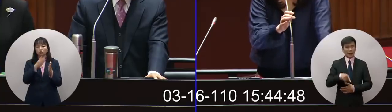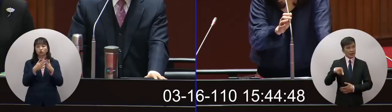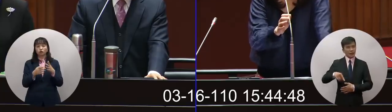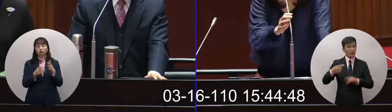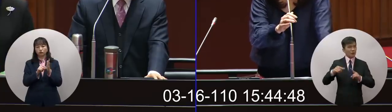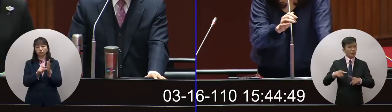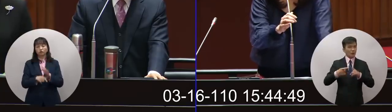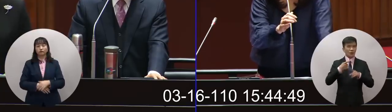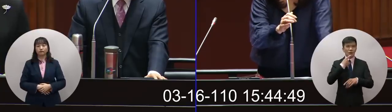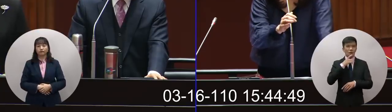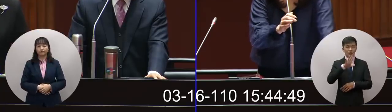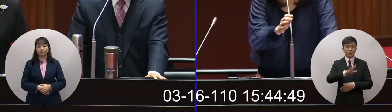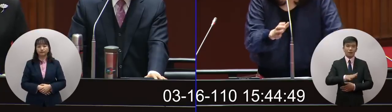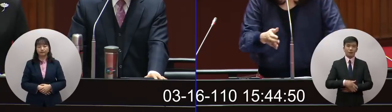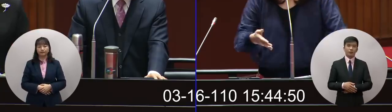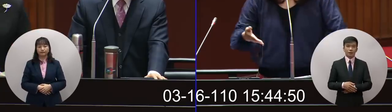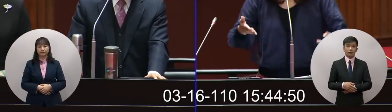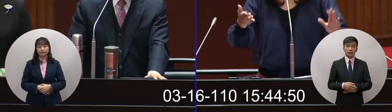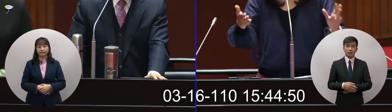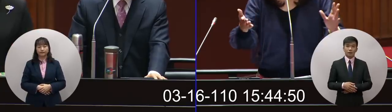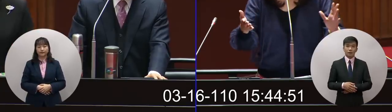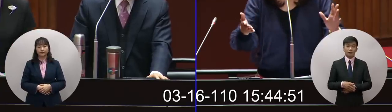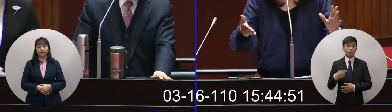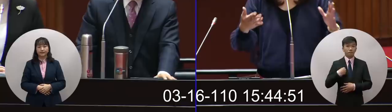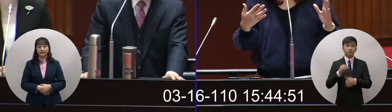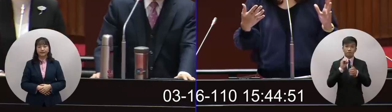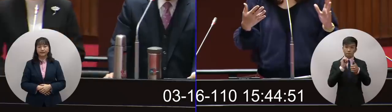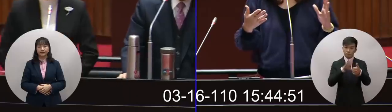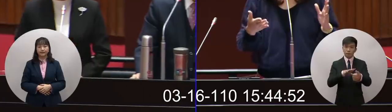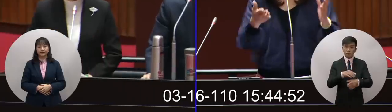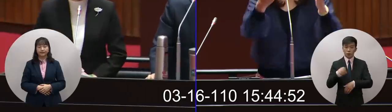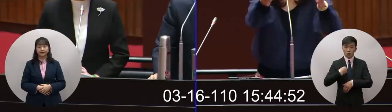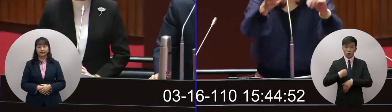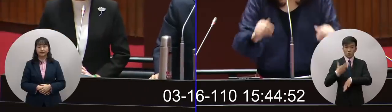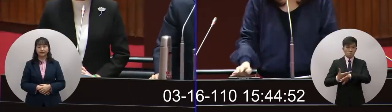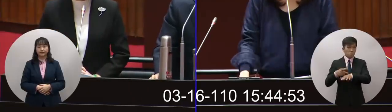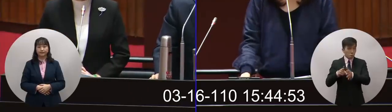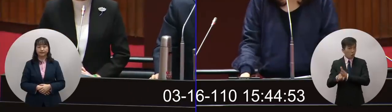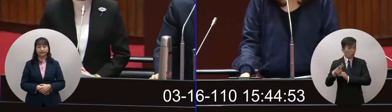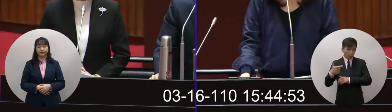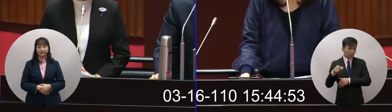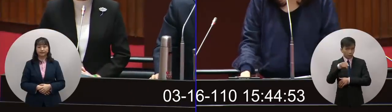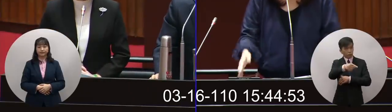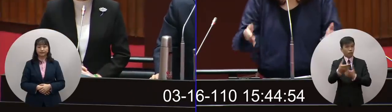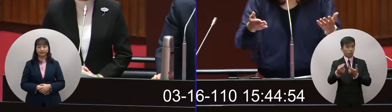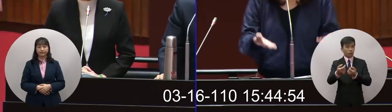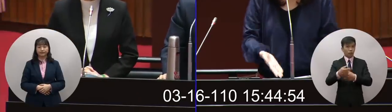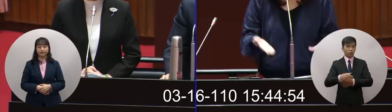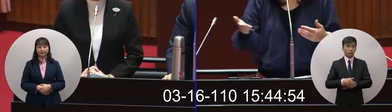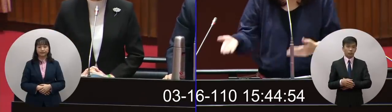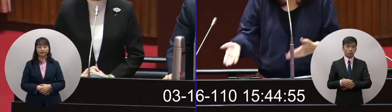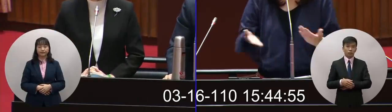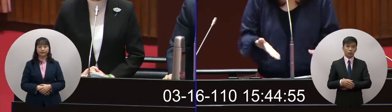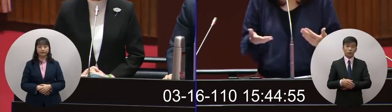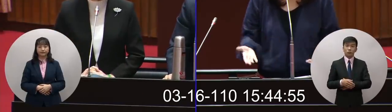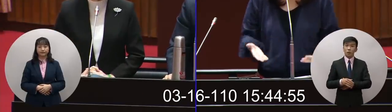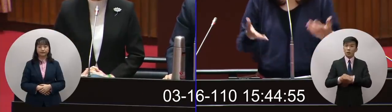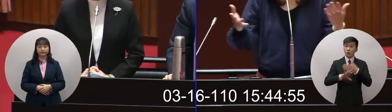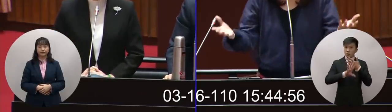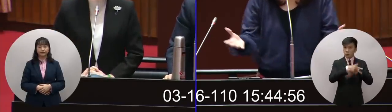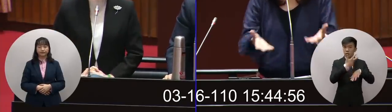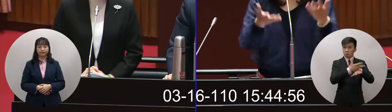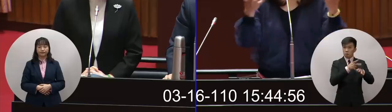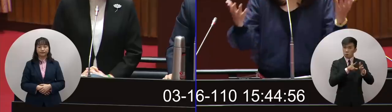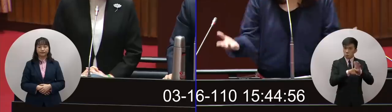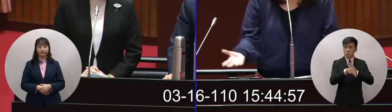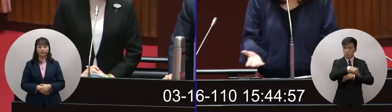啦。 是， 这部长，我坦白讲，我刚讲了，我不是专家，甚至你也不是专家。那也很多相关的学者专家，最